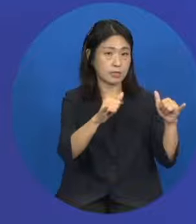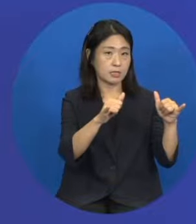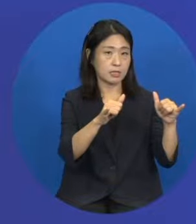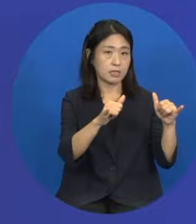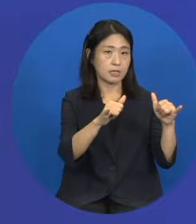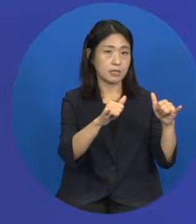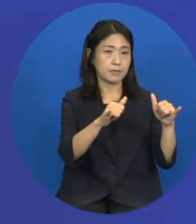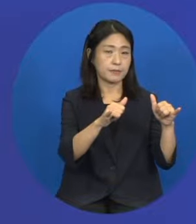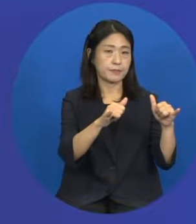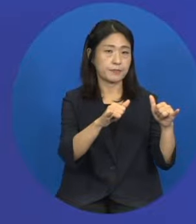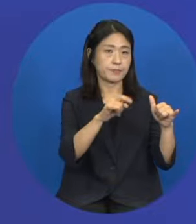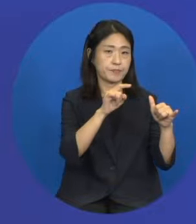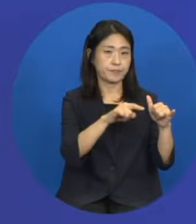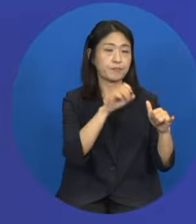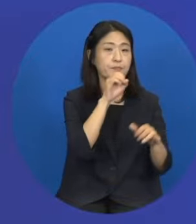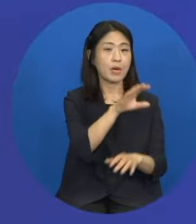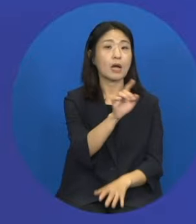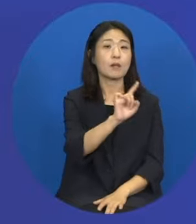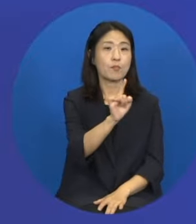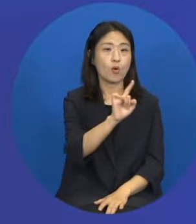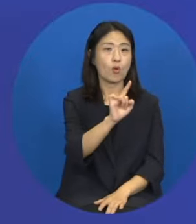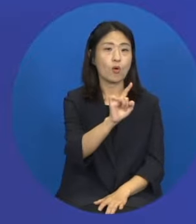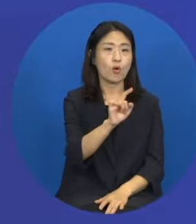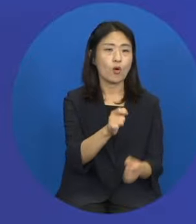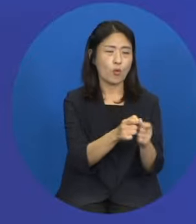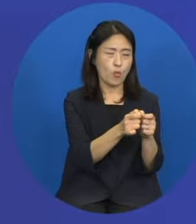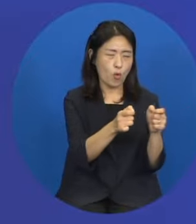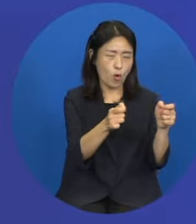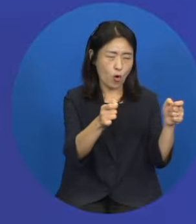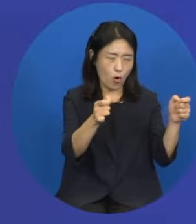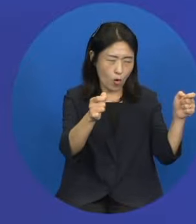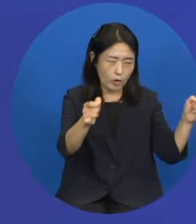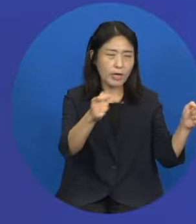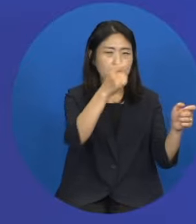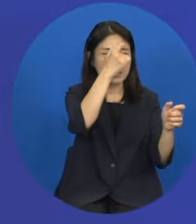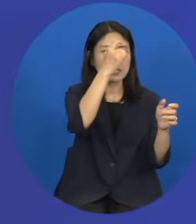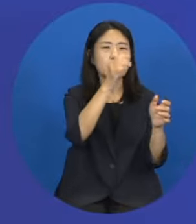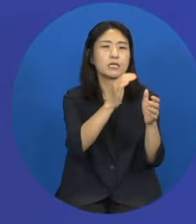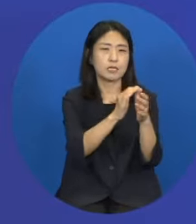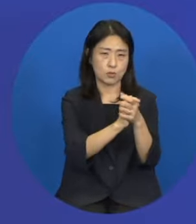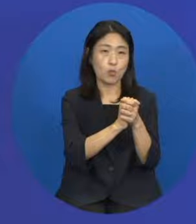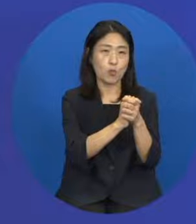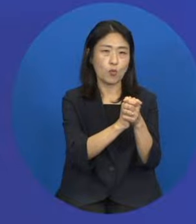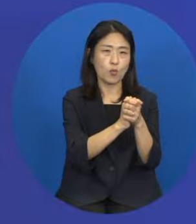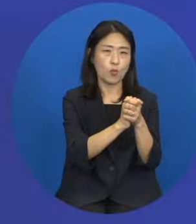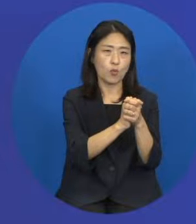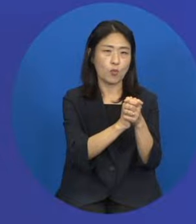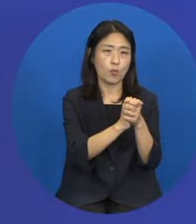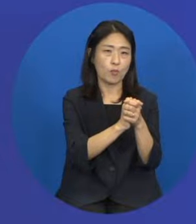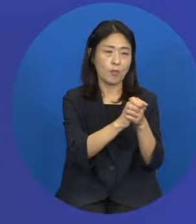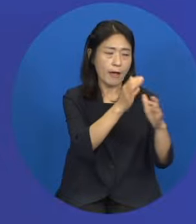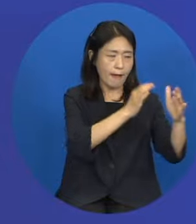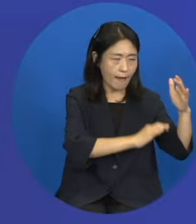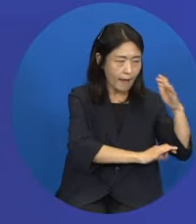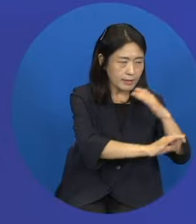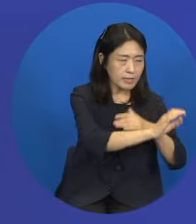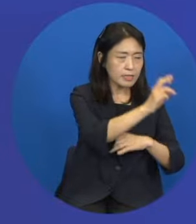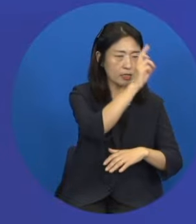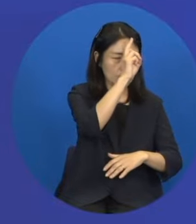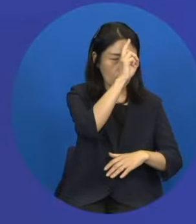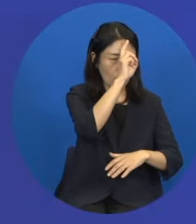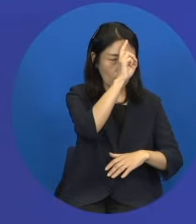하는지 아십니까? 오래 기도하면 바알이 들어줄 줄 알고 있어요. 그래서 아침부터 점심까지